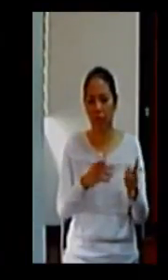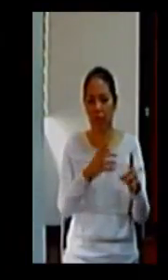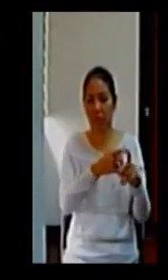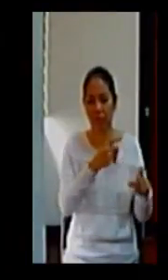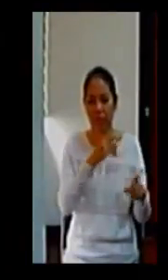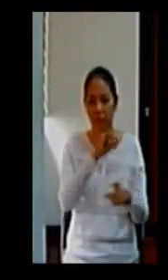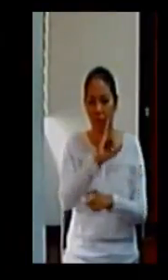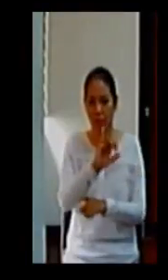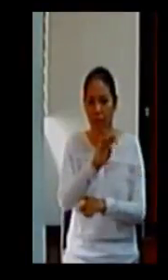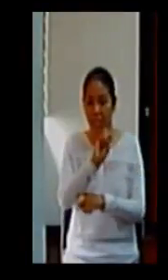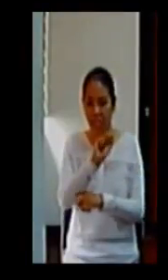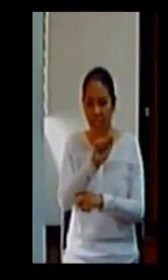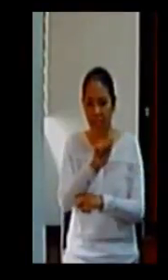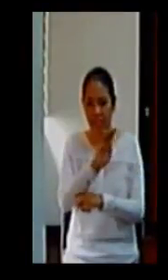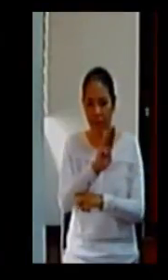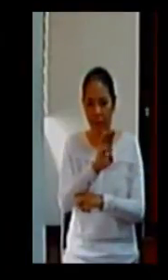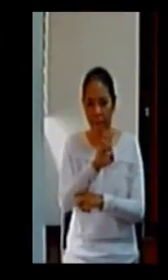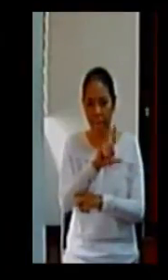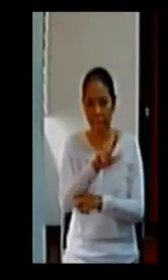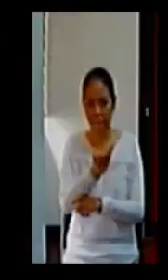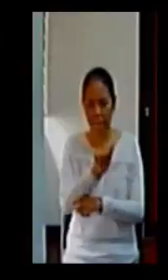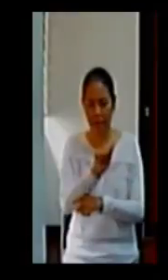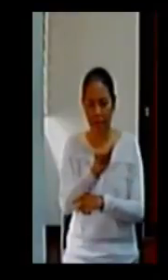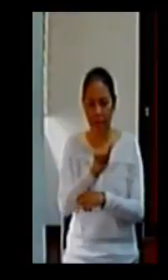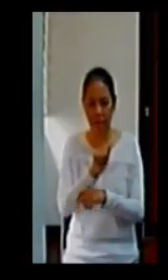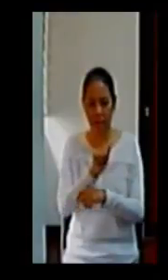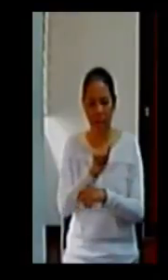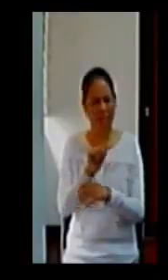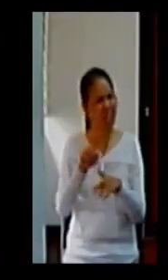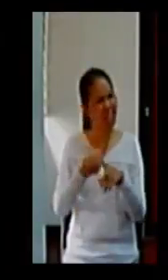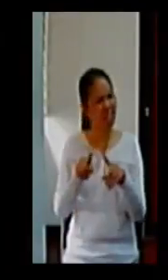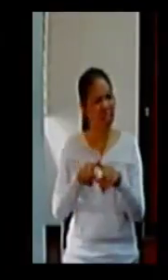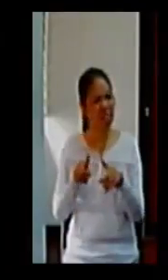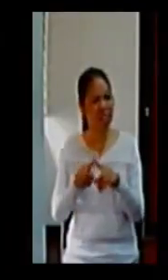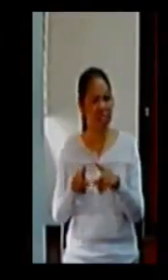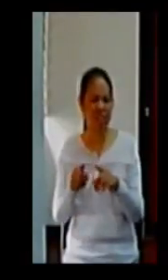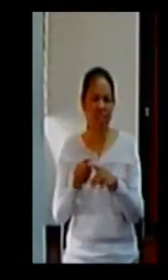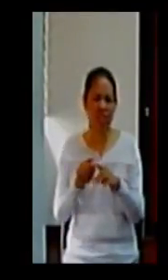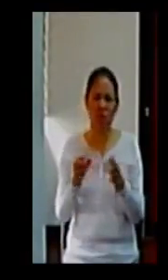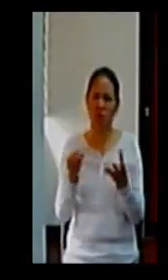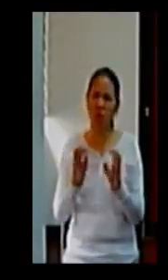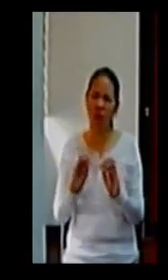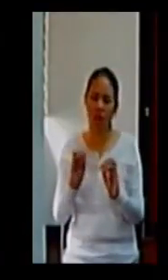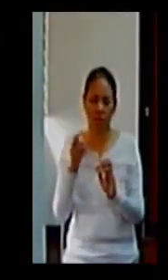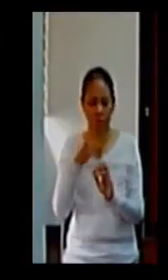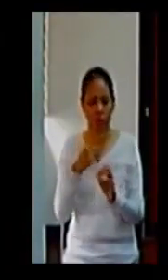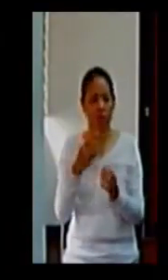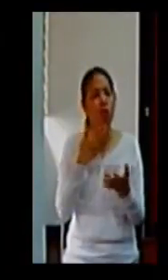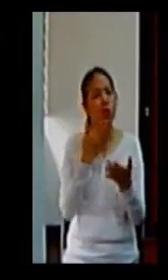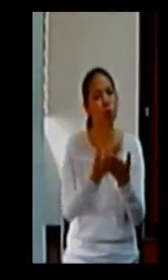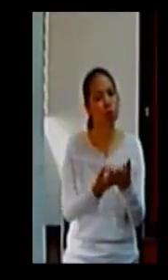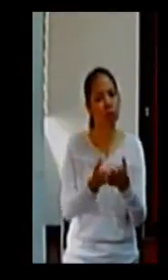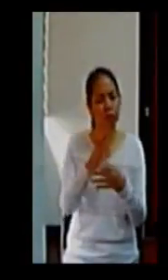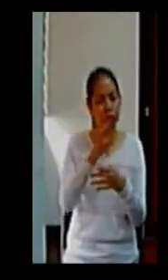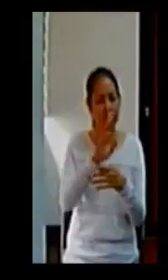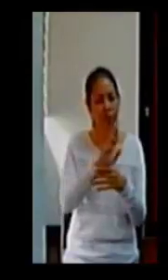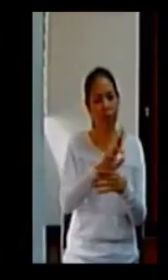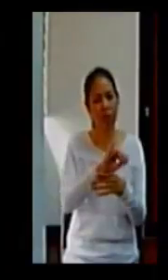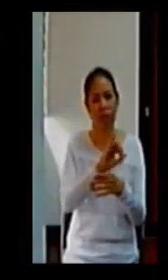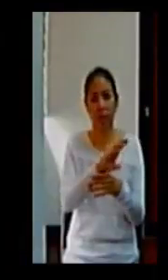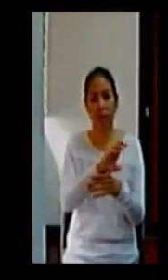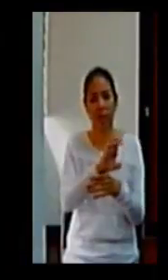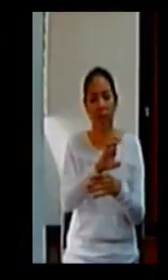Ang pagkakaiba po nito ay maganda rin yung mga lowland variety na rice Pero sa